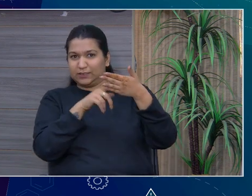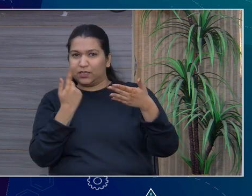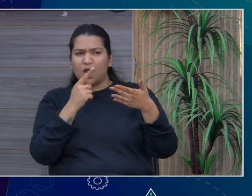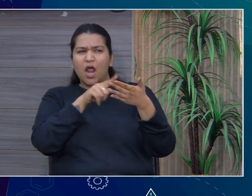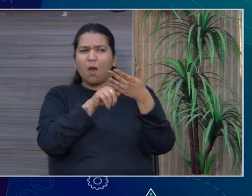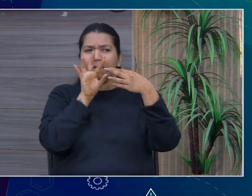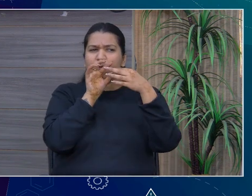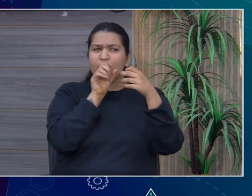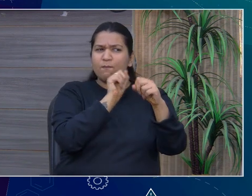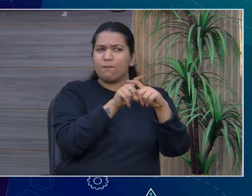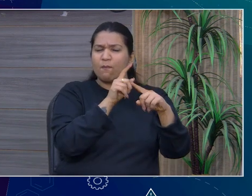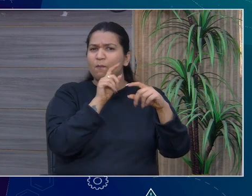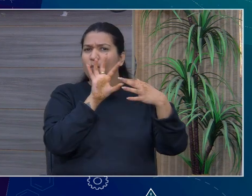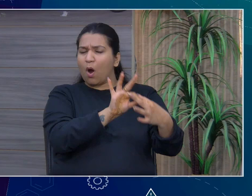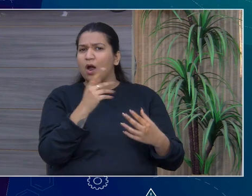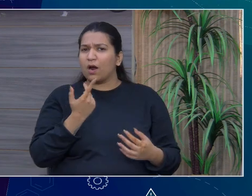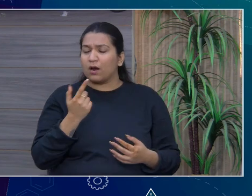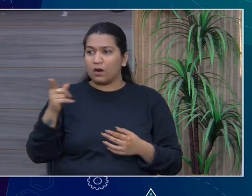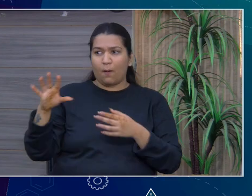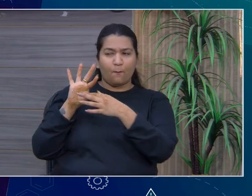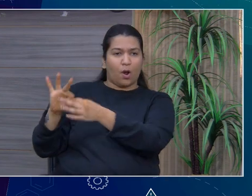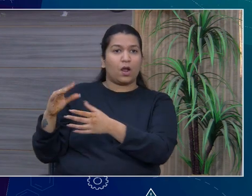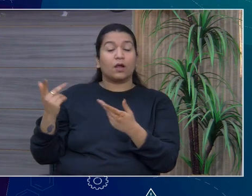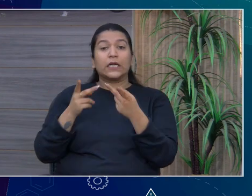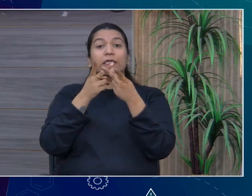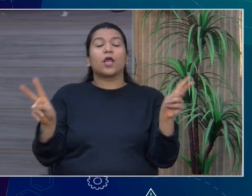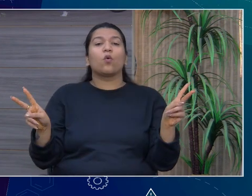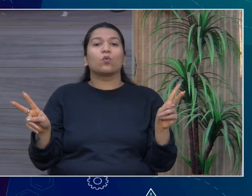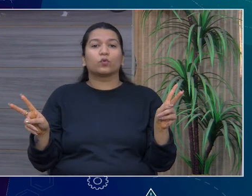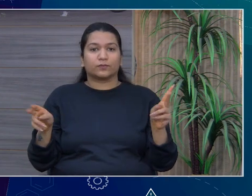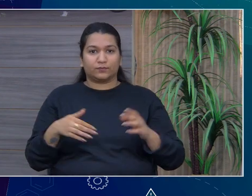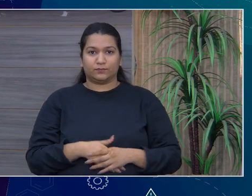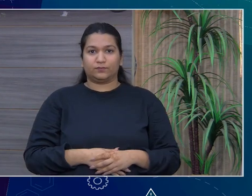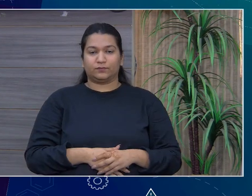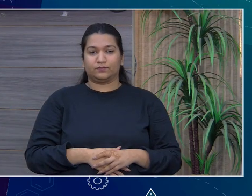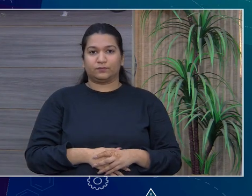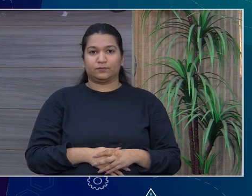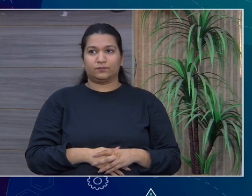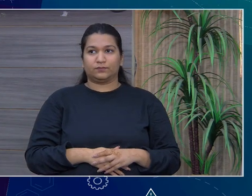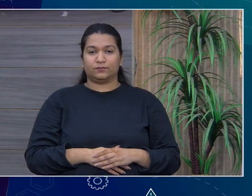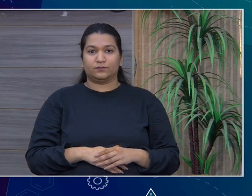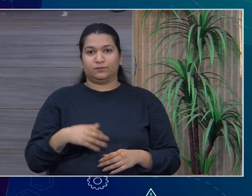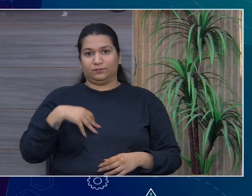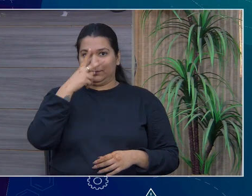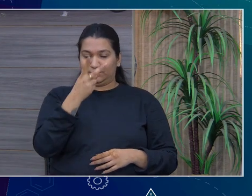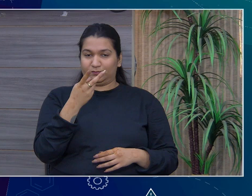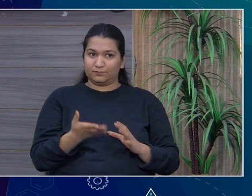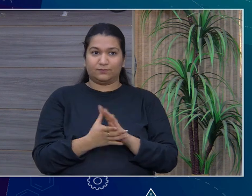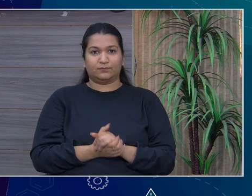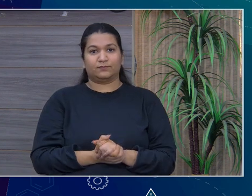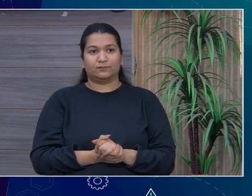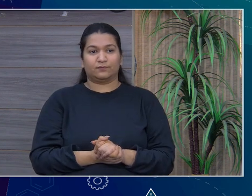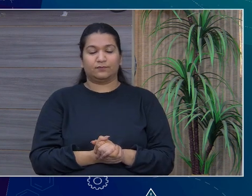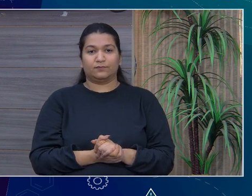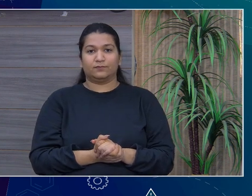बोलने की कोशिश कर रहा है, जिस कल्पनाशीलता की आप बात कर रहे हैं, दोनों को अलग अलग एक इमेज में डिवाइड करके देखते हैं, क्या सोच यहाँ से विकसित होगी हमारे समावेशी कक्षा के विद्यार्थियों की। जी